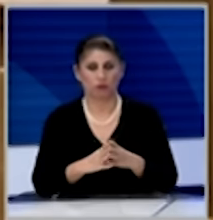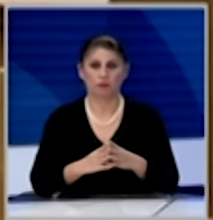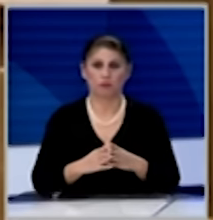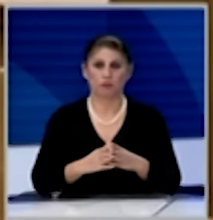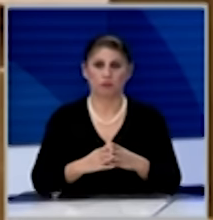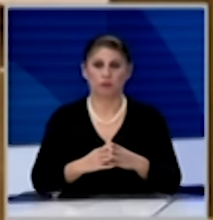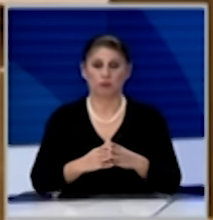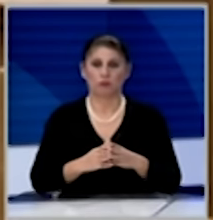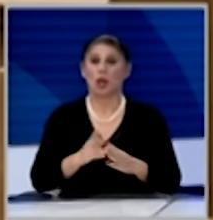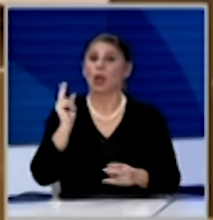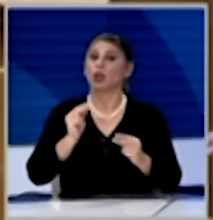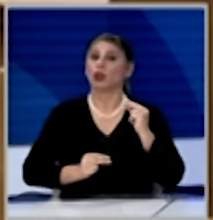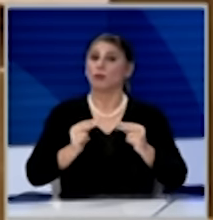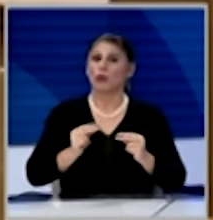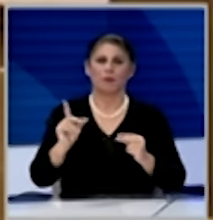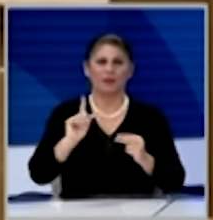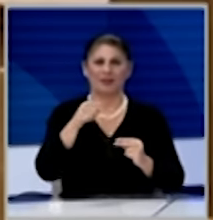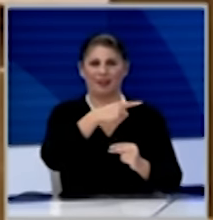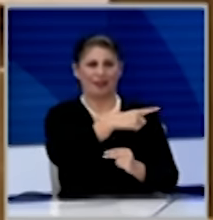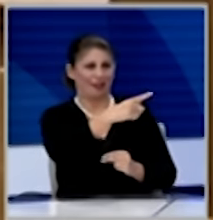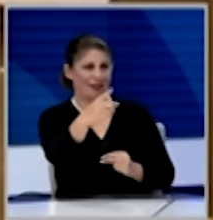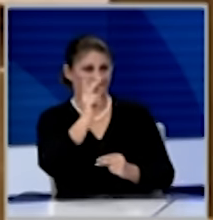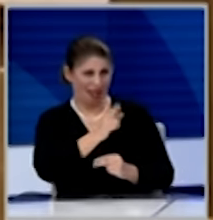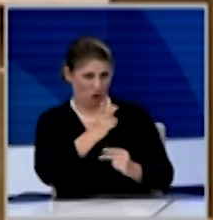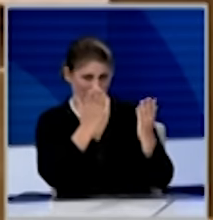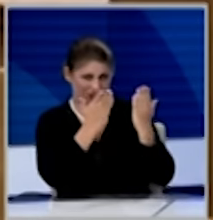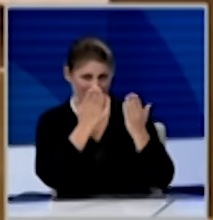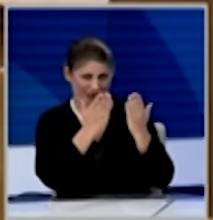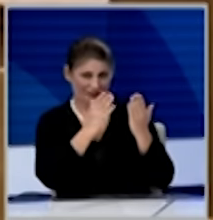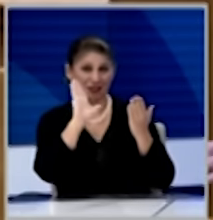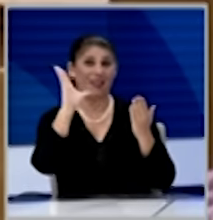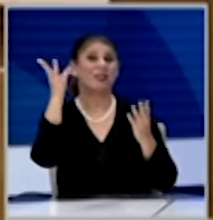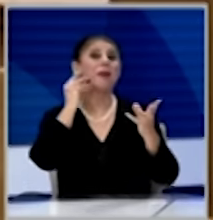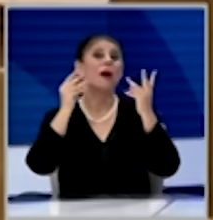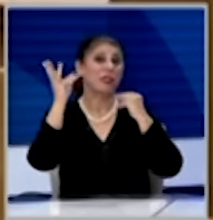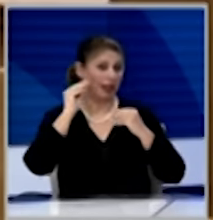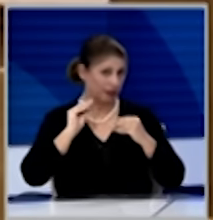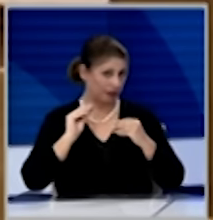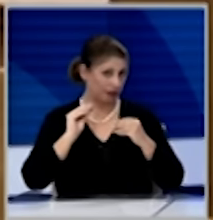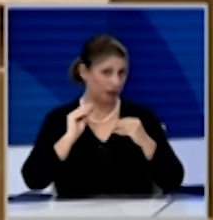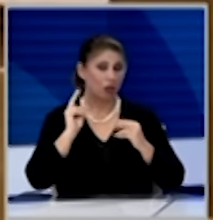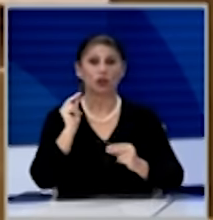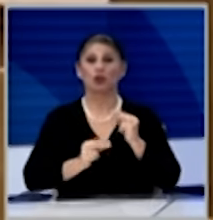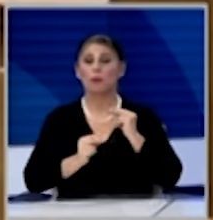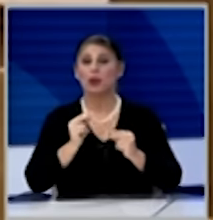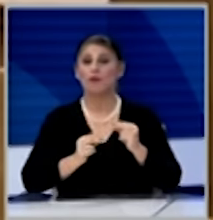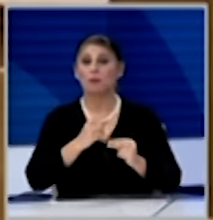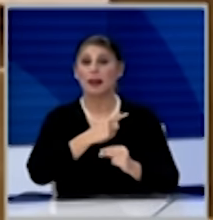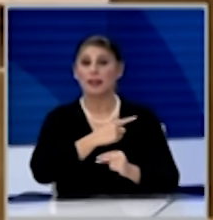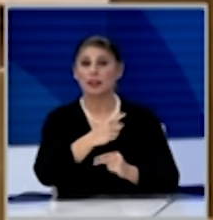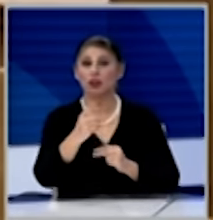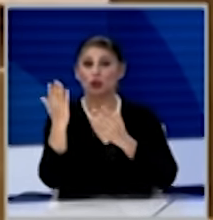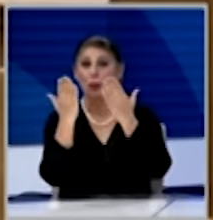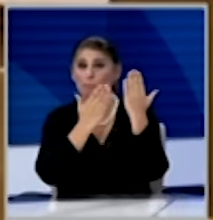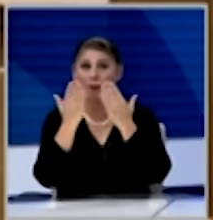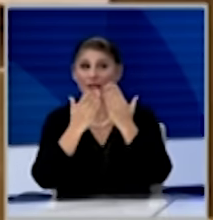πρόβλημα βέβαια δεν είναι ότι είστε κακή ς ούτε ότι είστε ανεπίδεκτο μαθήσεως το πρόβλημα είναι ότι το